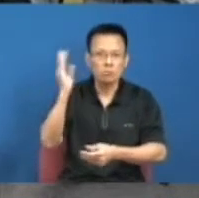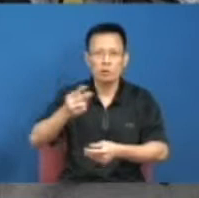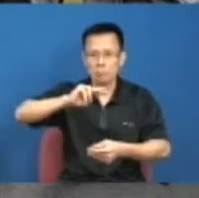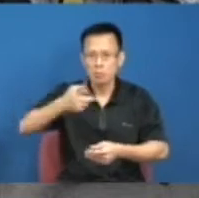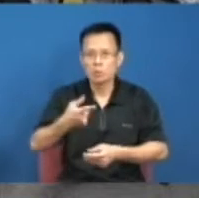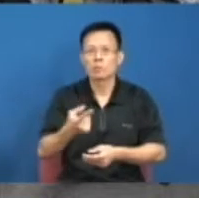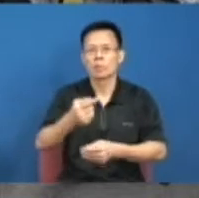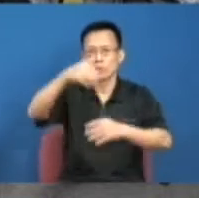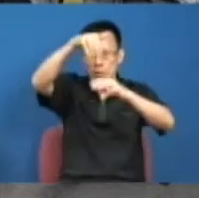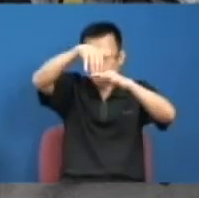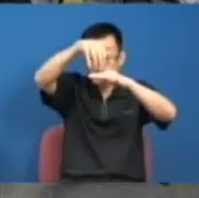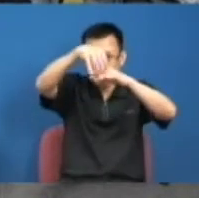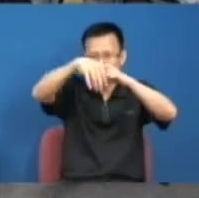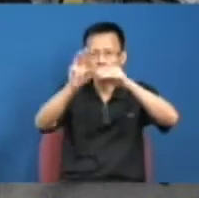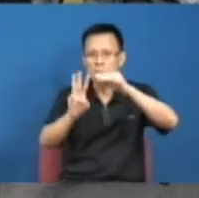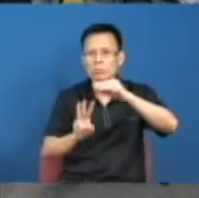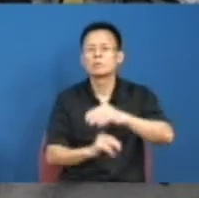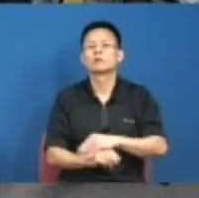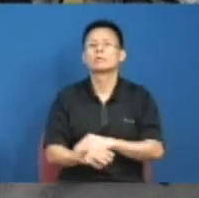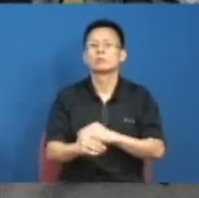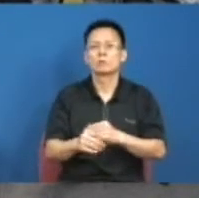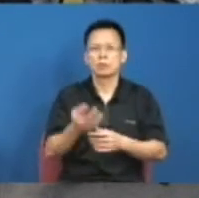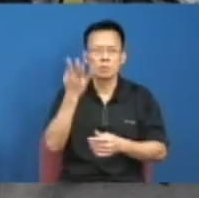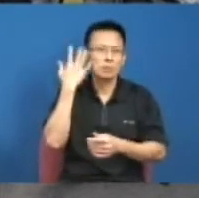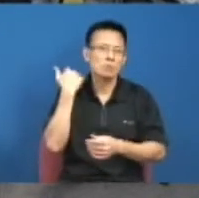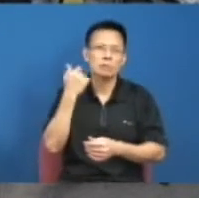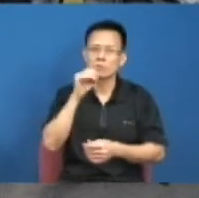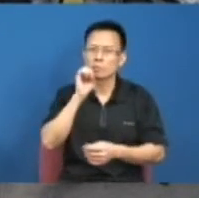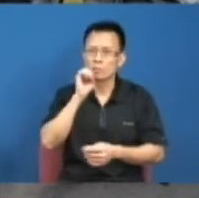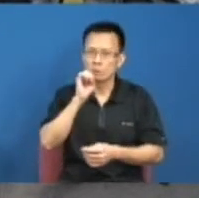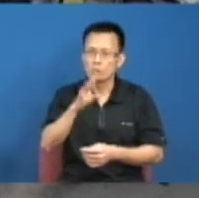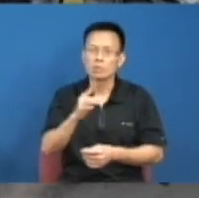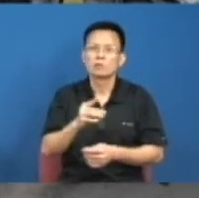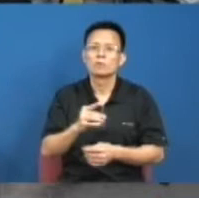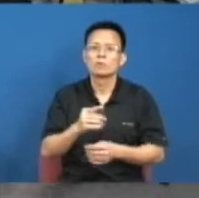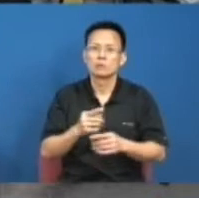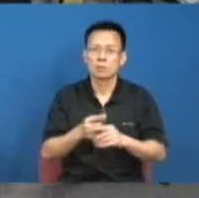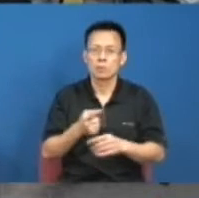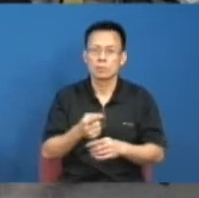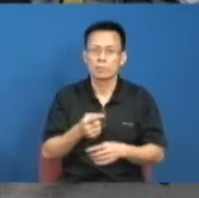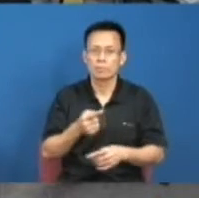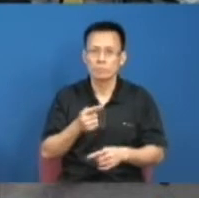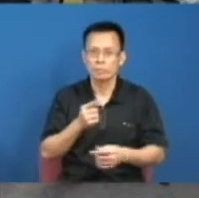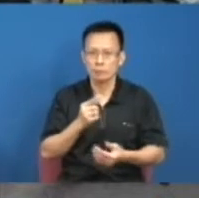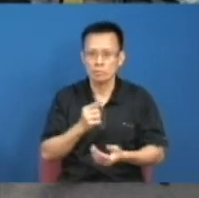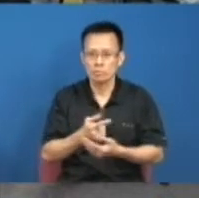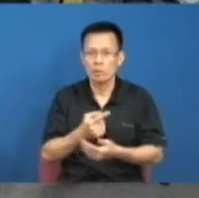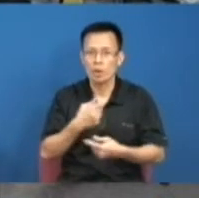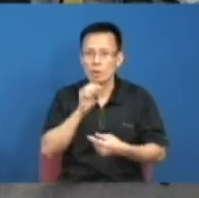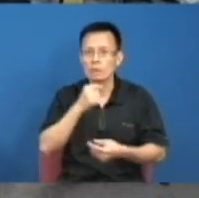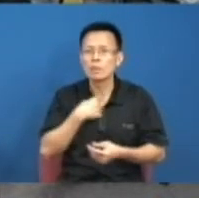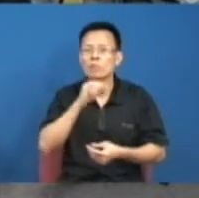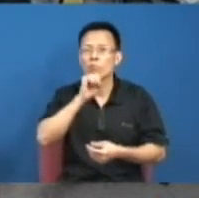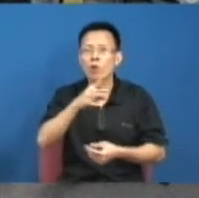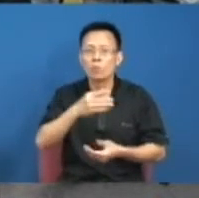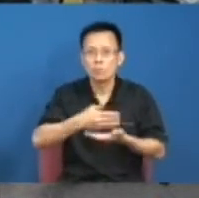會流水落下邊。 好好坦然啊！即係阿波，你頭先講呢個咧，已經係值得俾我哋啲相關嘅屋苑或者法團咧去